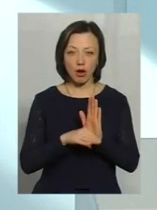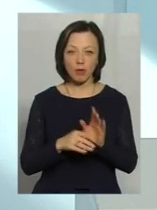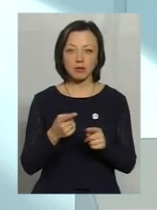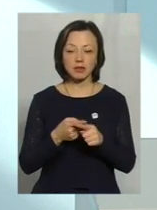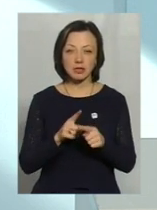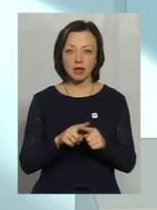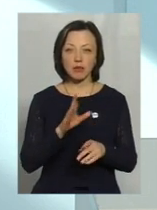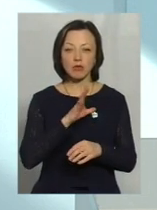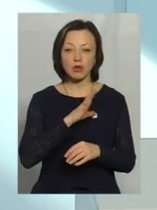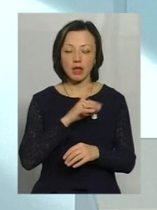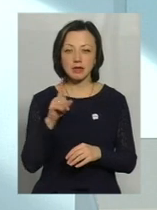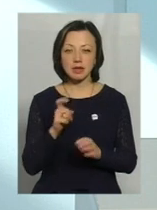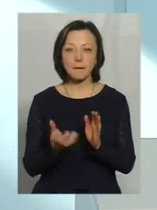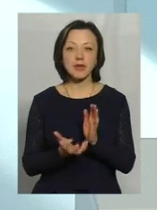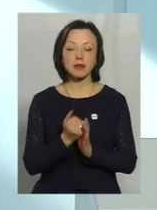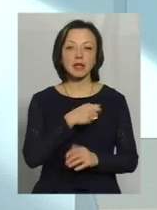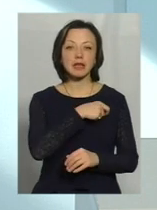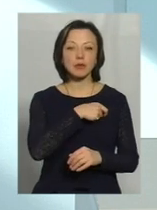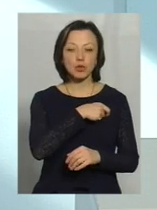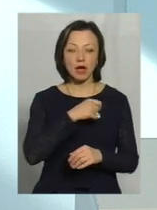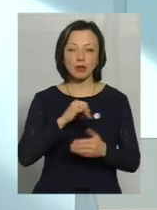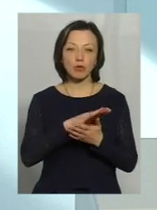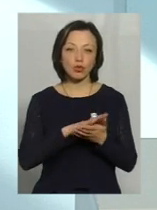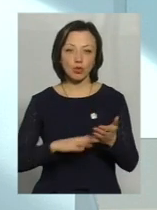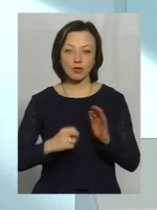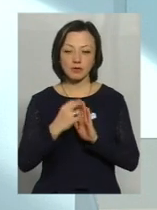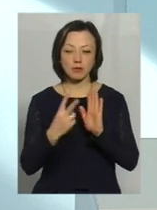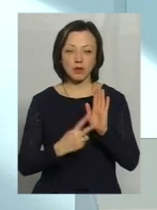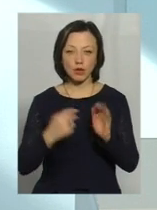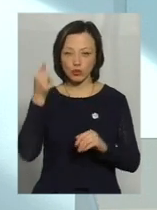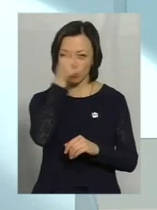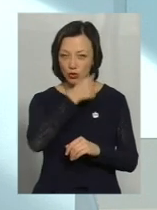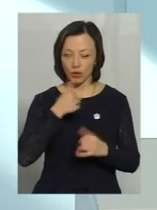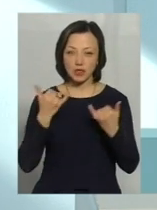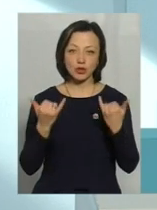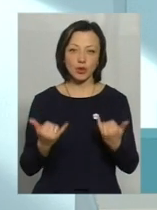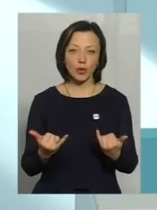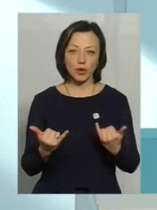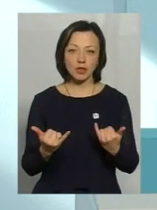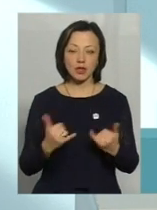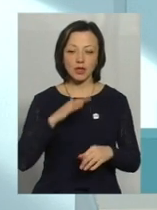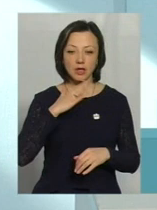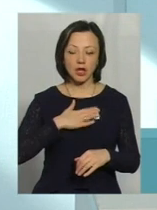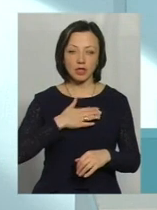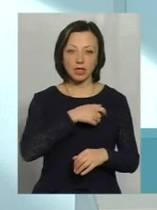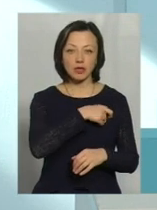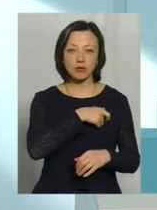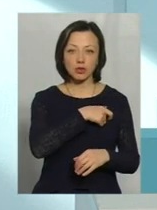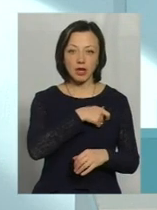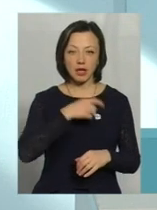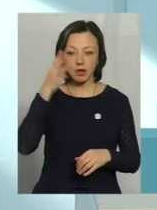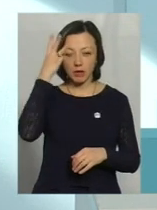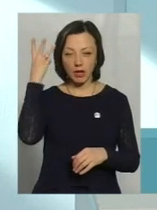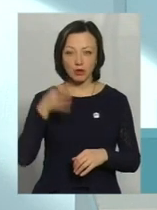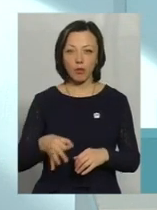програма була за підтримки депутатів і продовжена в 2017 році. Сьогодні наші депутати Хмельницької